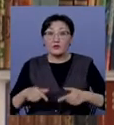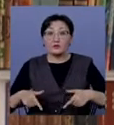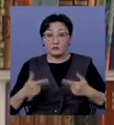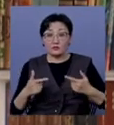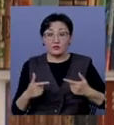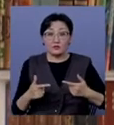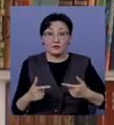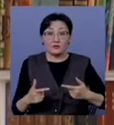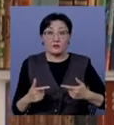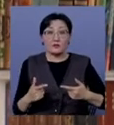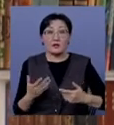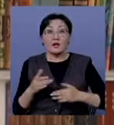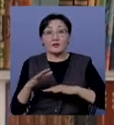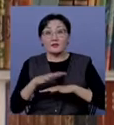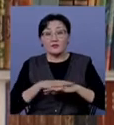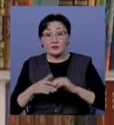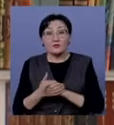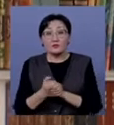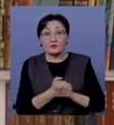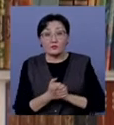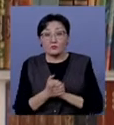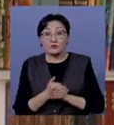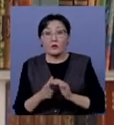түзеледі, елдігіміз тіктеледі,